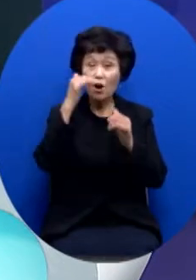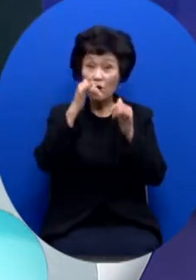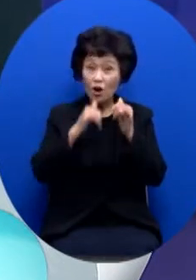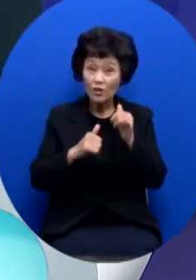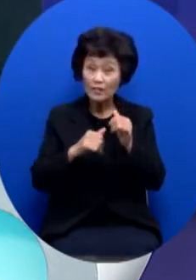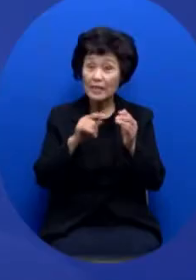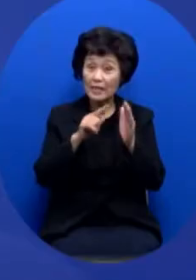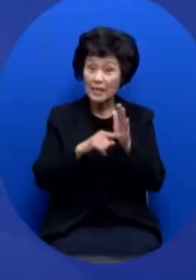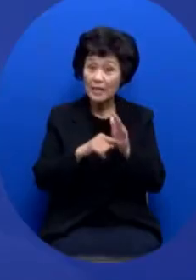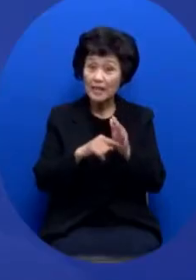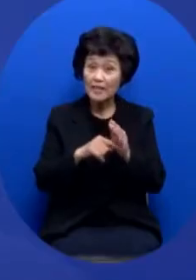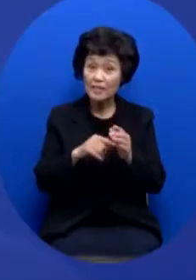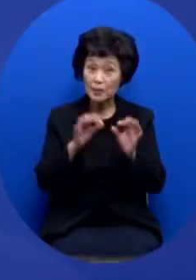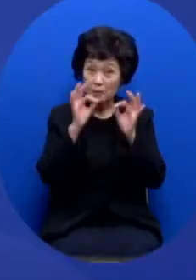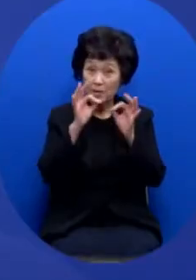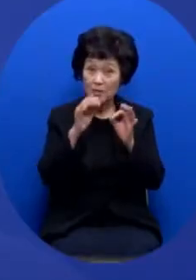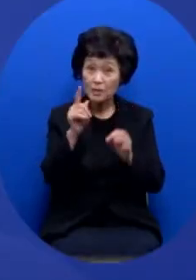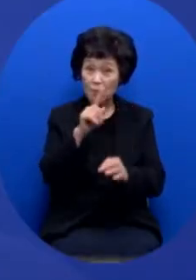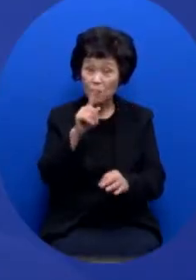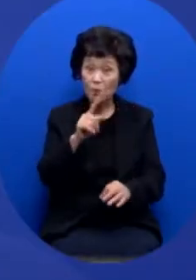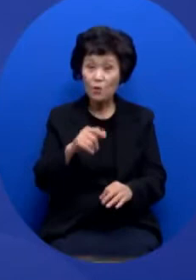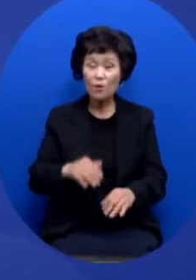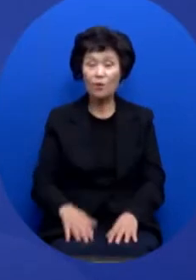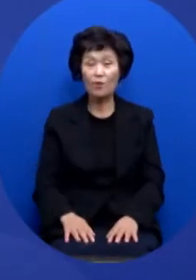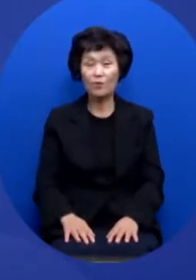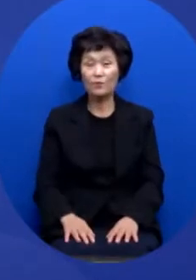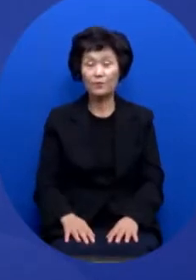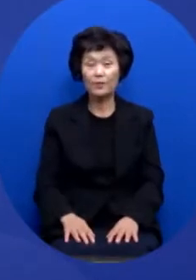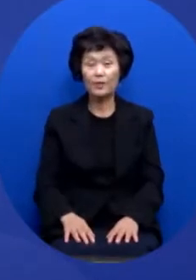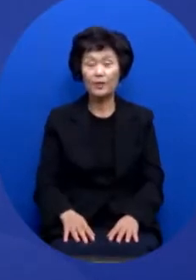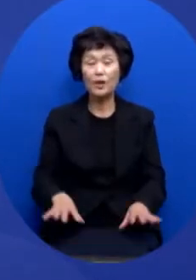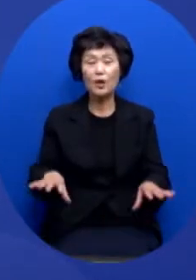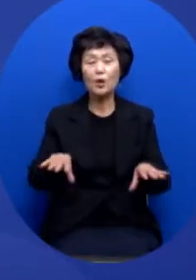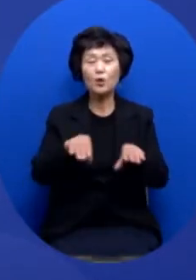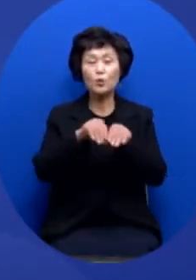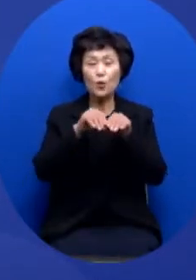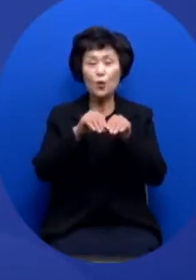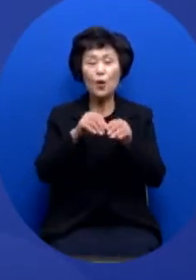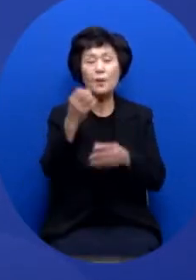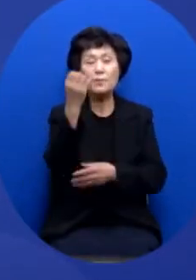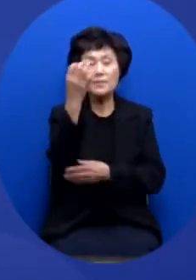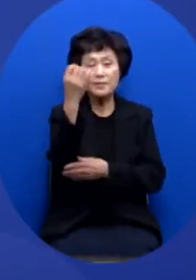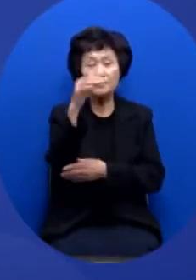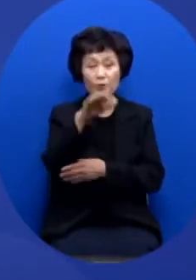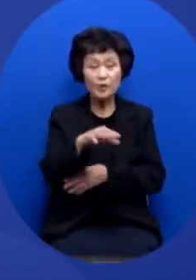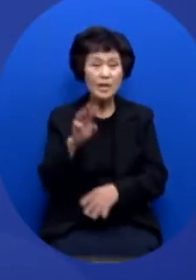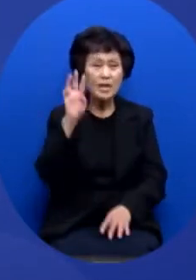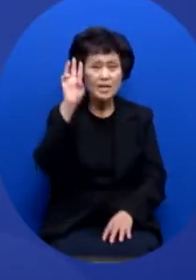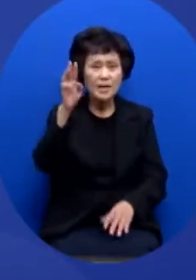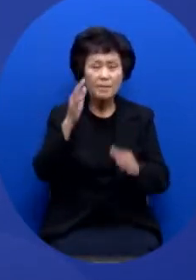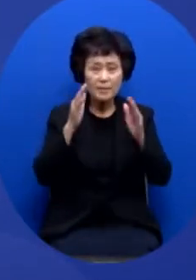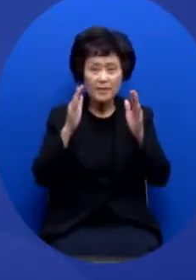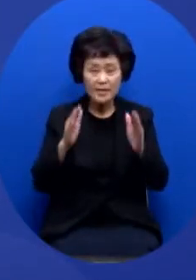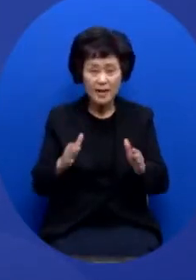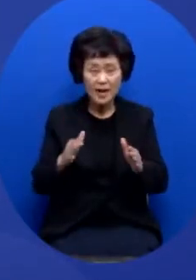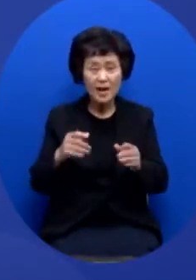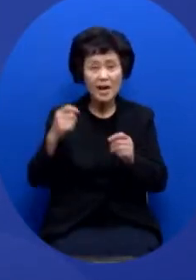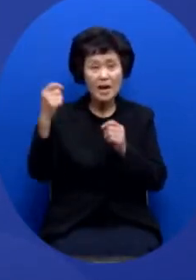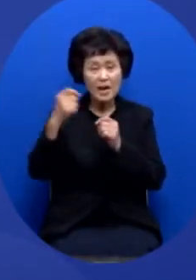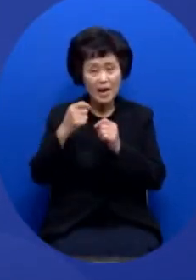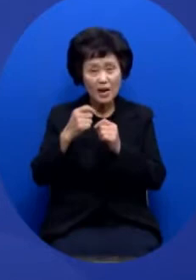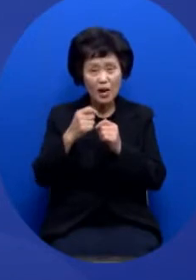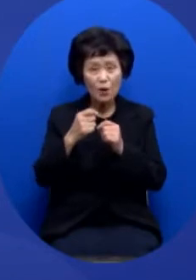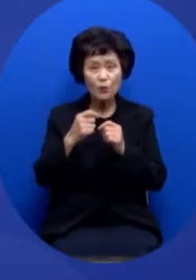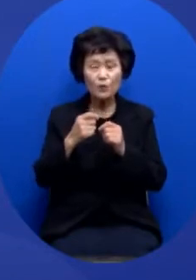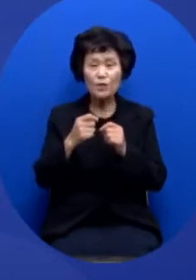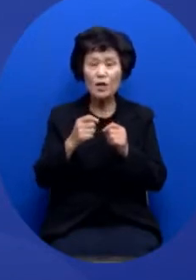예. 한교총이 종합일간지 종교 담당 기자들하고 지난 5일부터 3일 동안 근대 기독교 문화유산